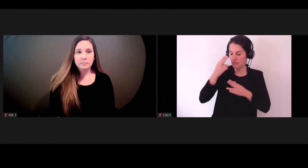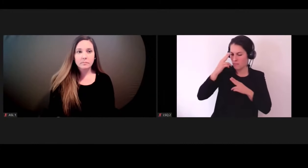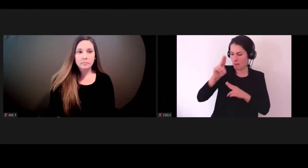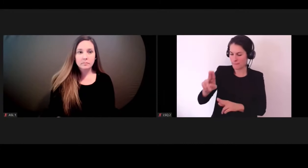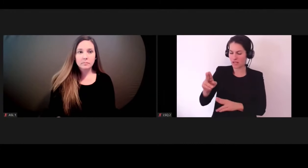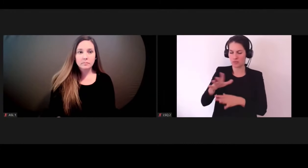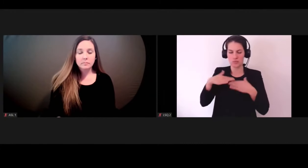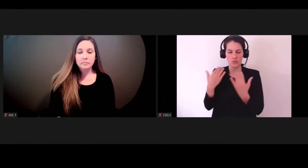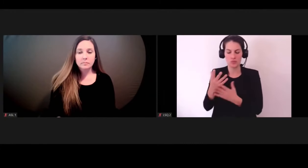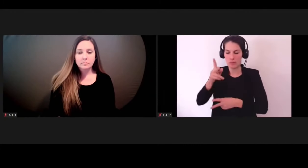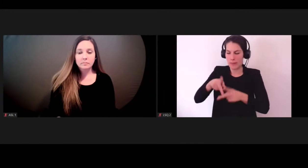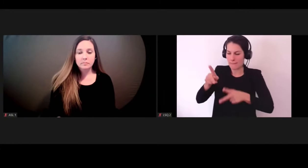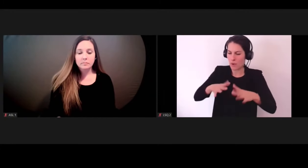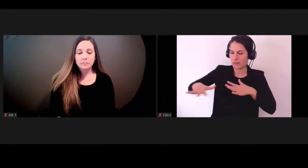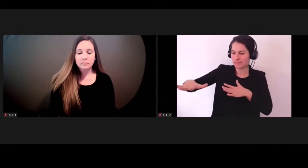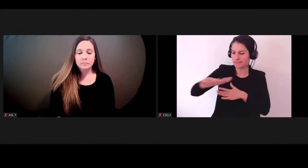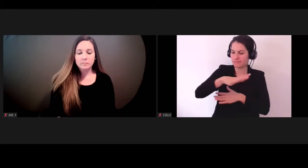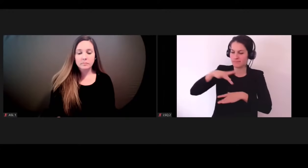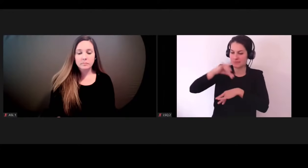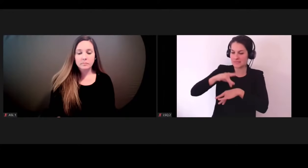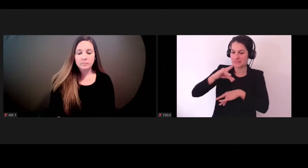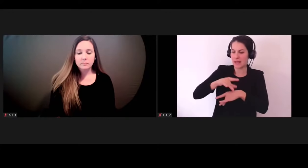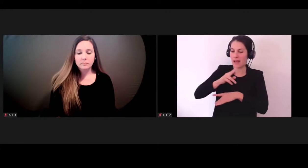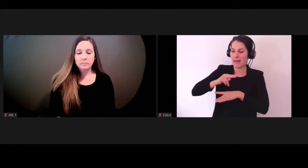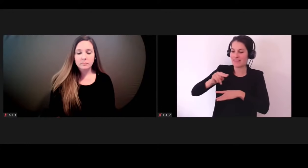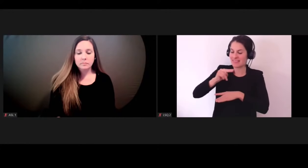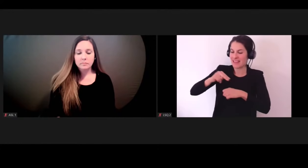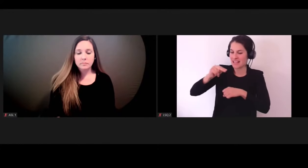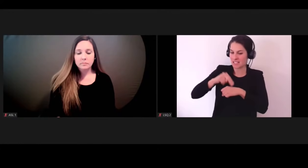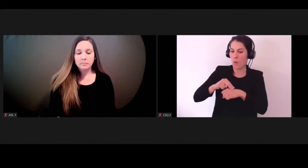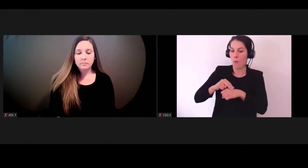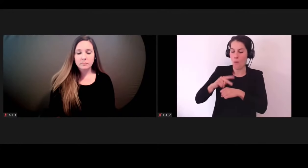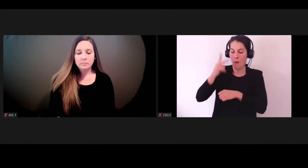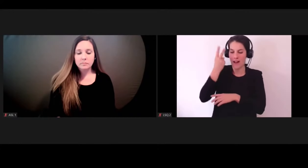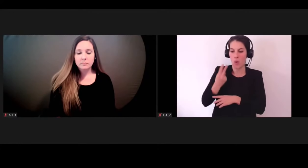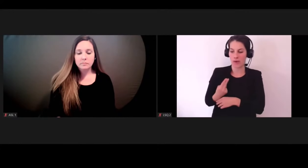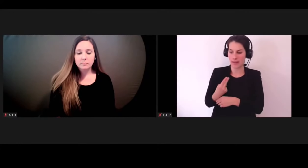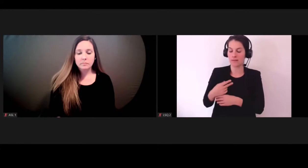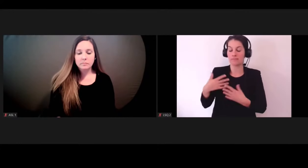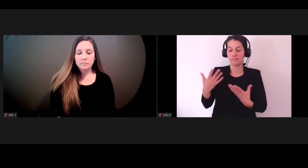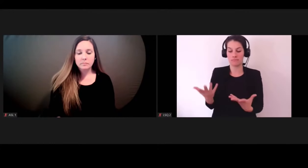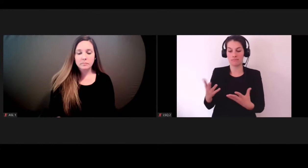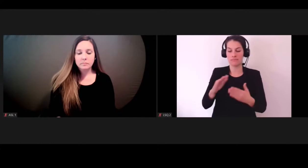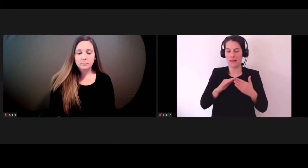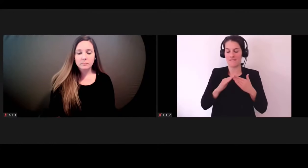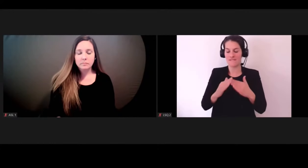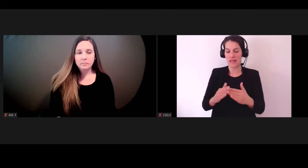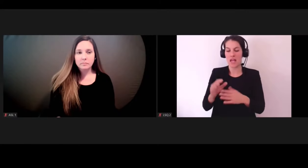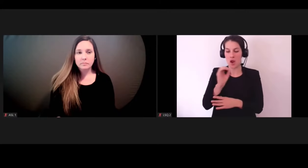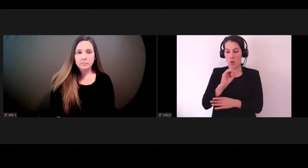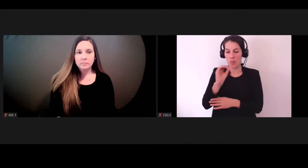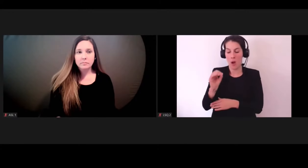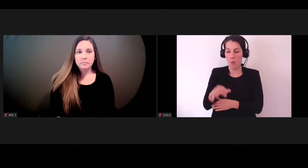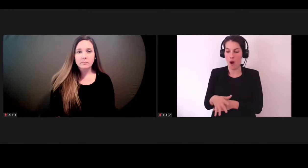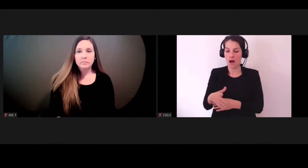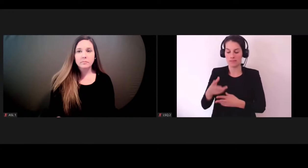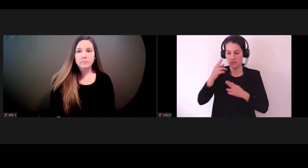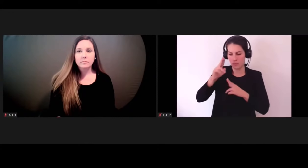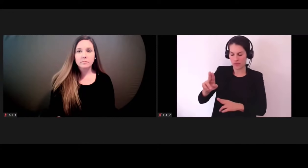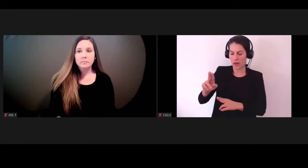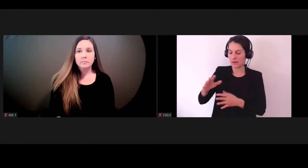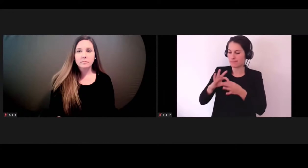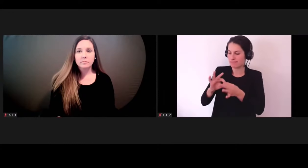et les terres de la nation algonquine Anishinaabe. La ville d'Ottawa honore tous les membres des Premières